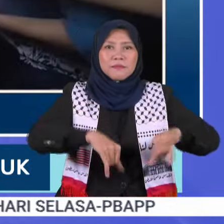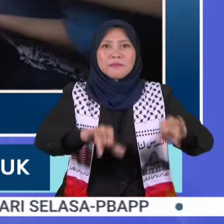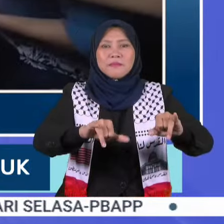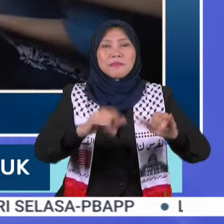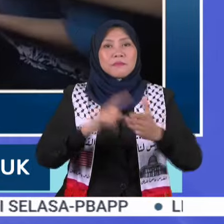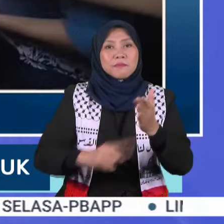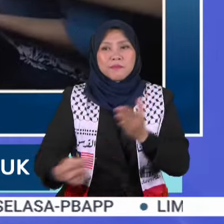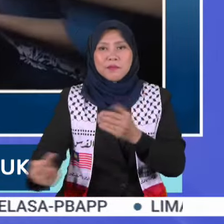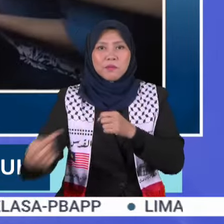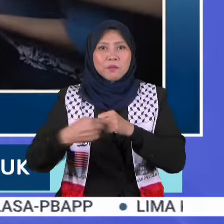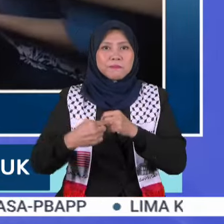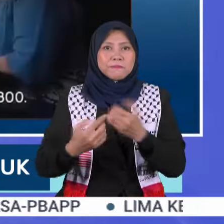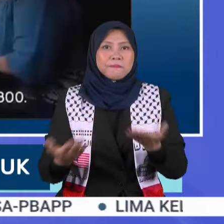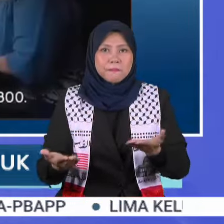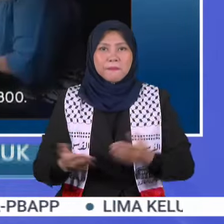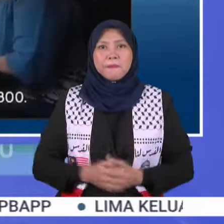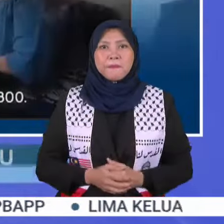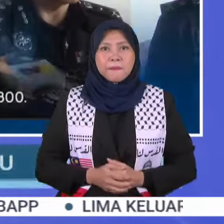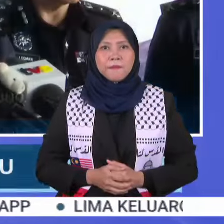berhubung dakwaan tersebut.